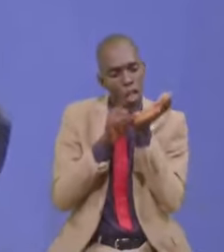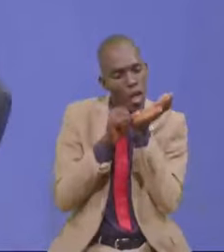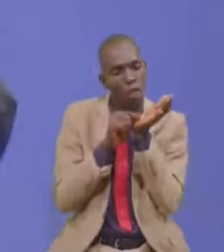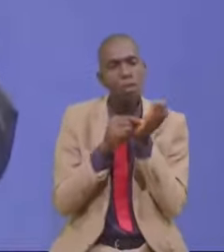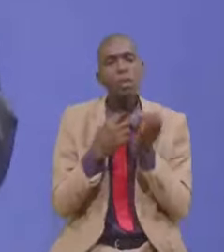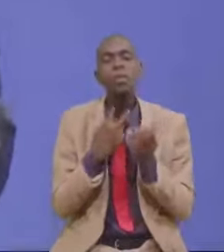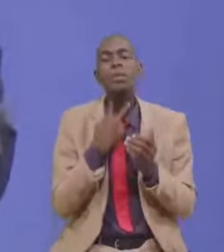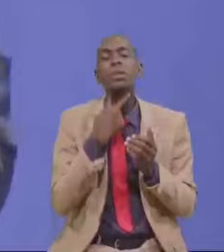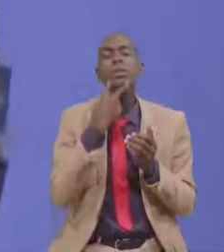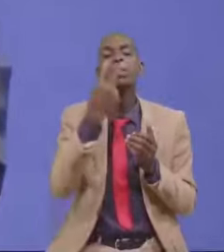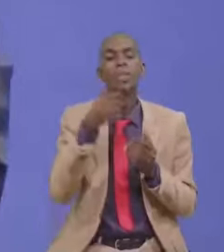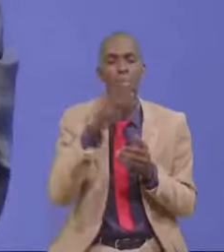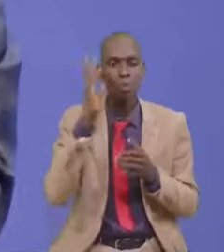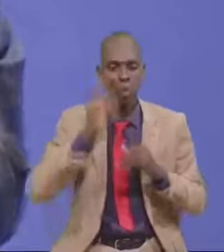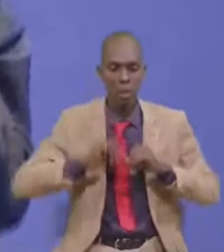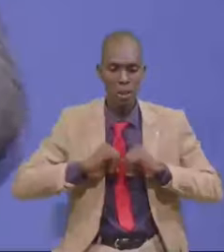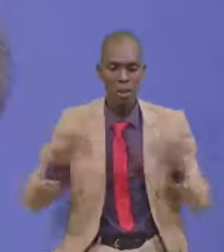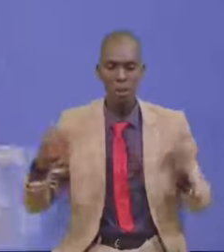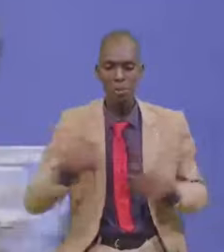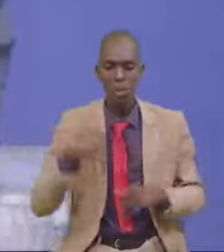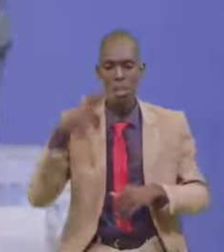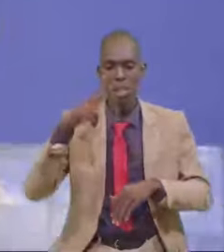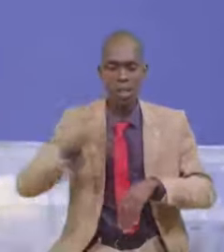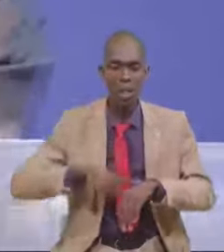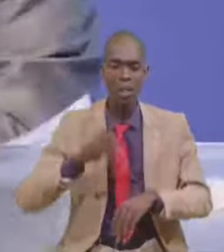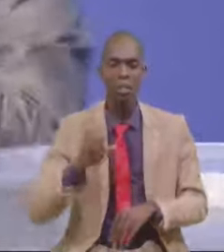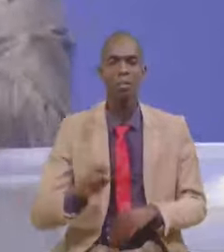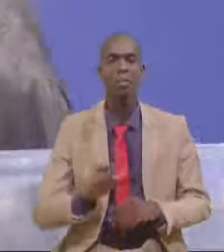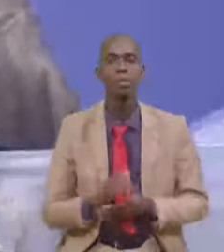Avant que le coq chante, tu me renieras trois fois.